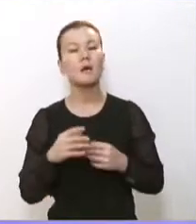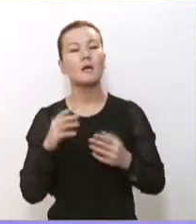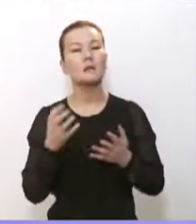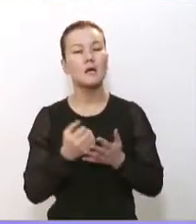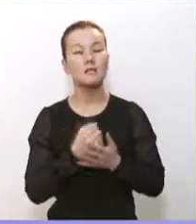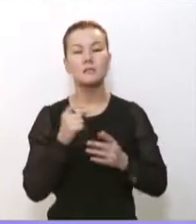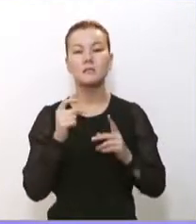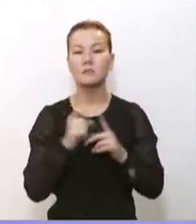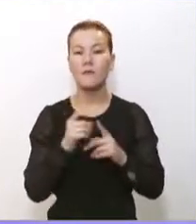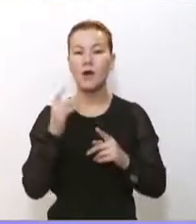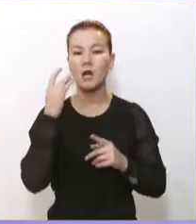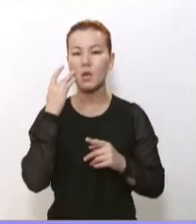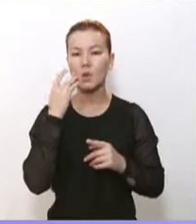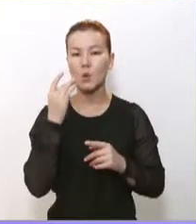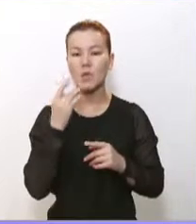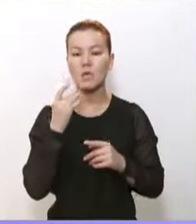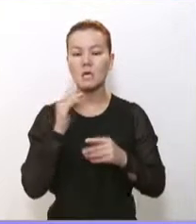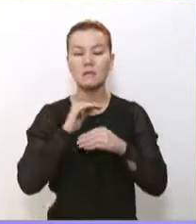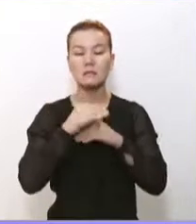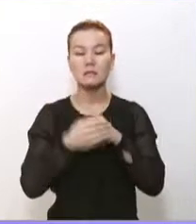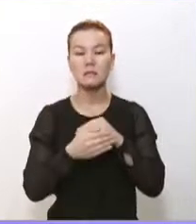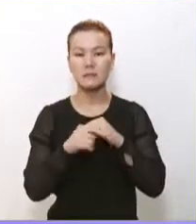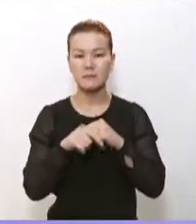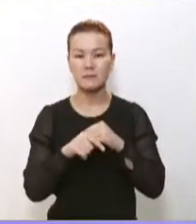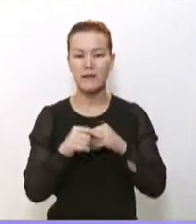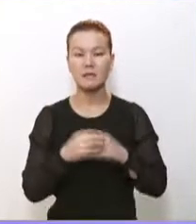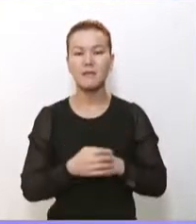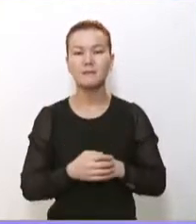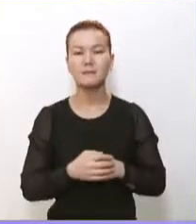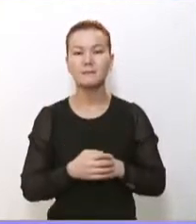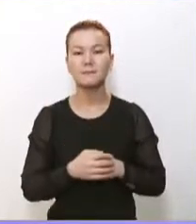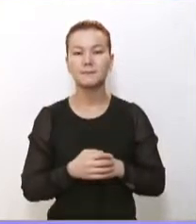Найдите слова, которые спрятались.